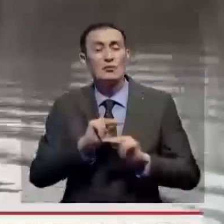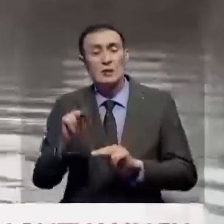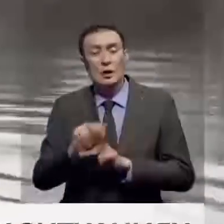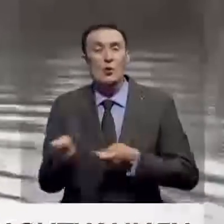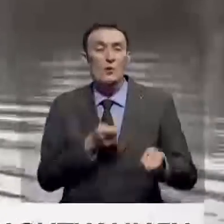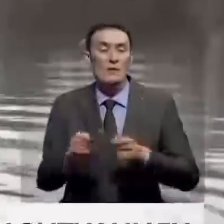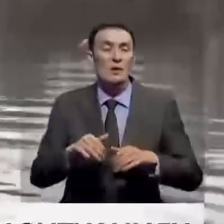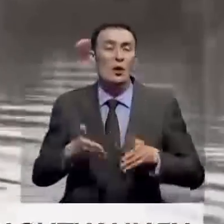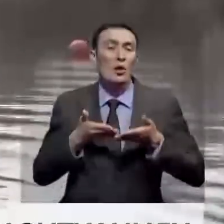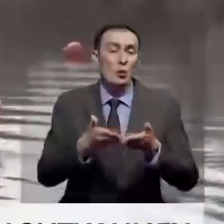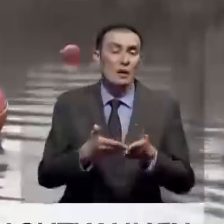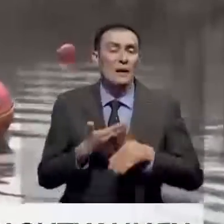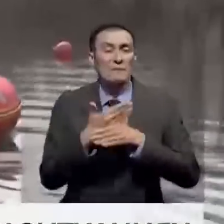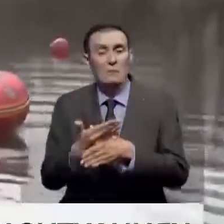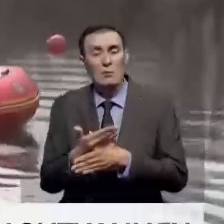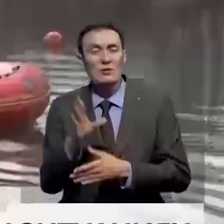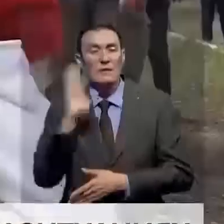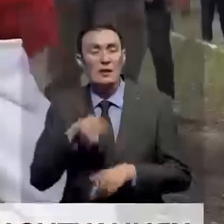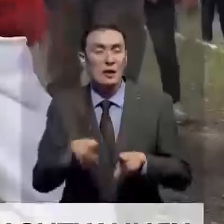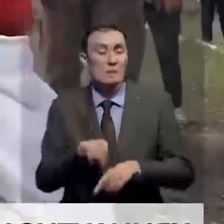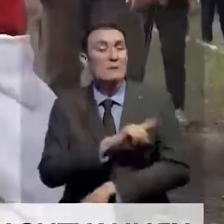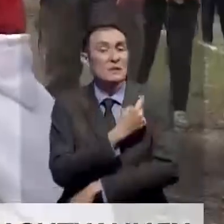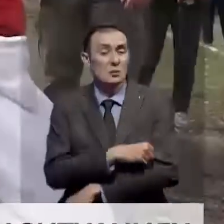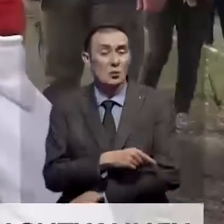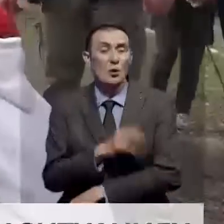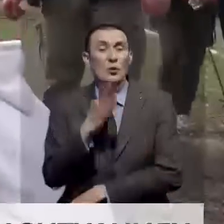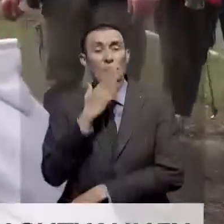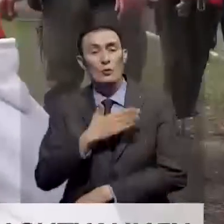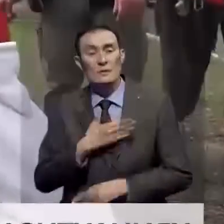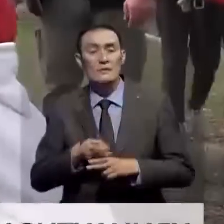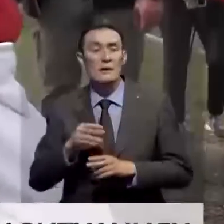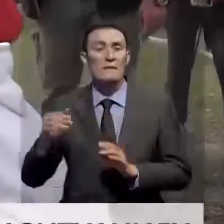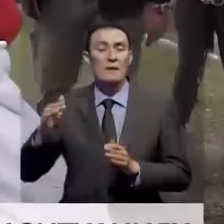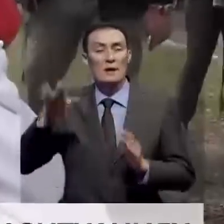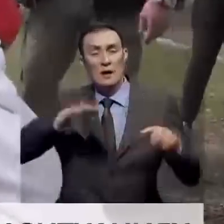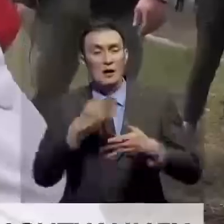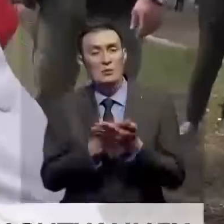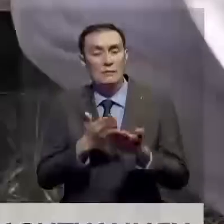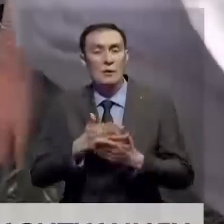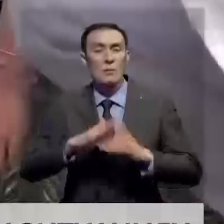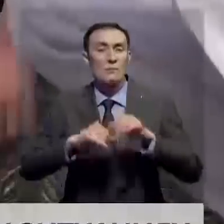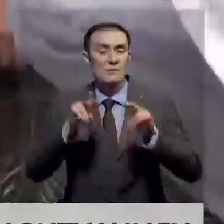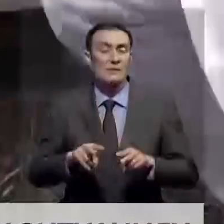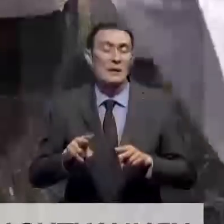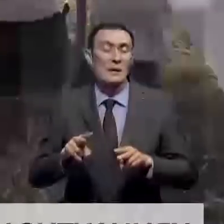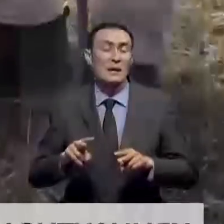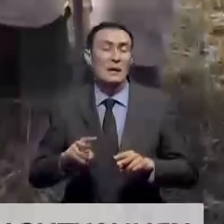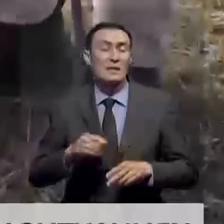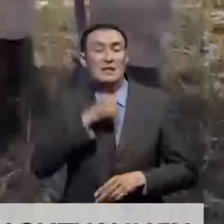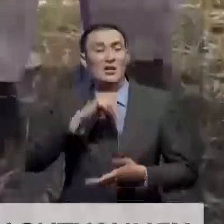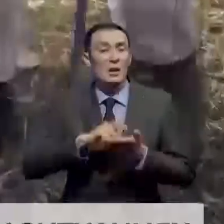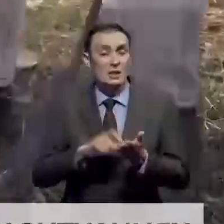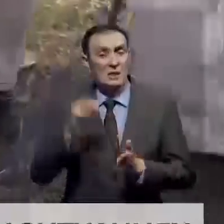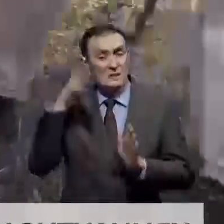управлять лодкой, оказывать первую помощь на воде, в том числе медицинскую. Любители покорять горные вершины инструктируют профессиональность альпинисты.